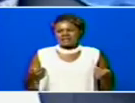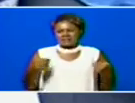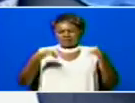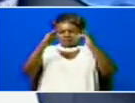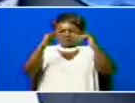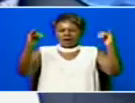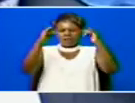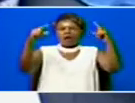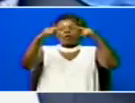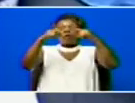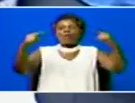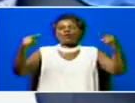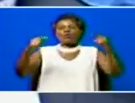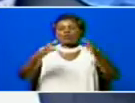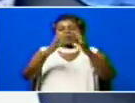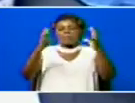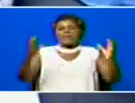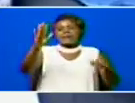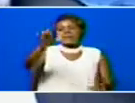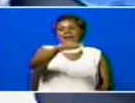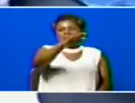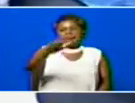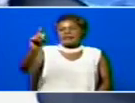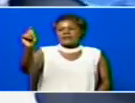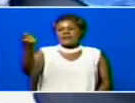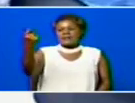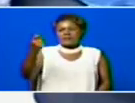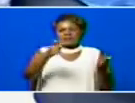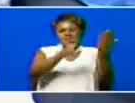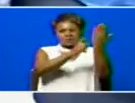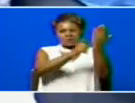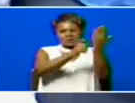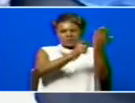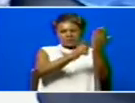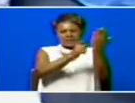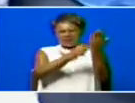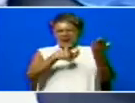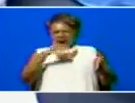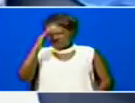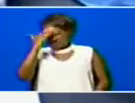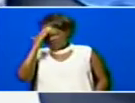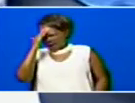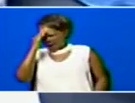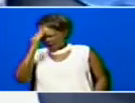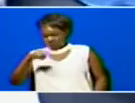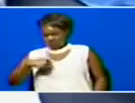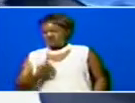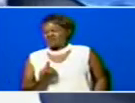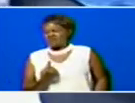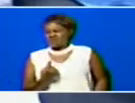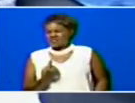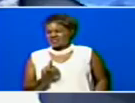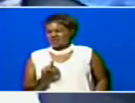ya upinzani ya bunge. Wa Kenya, Kiswahili chenu ni cha mashaka mashaka. Mimi ni